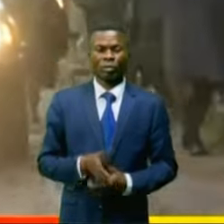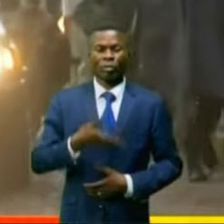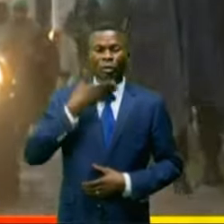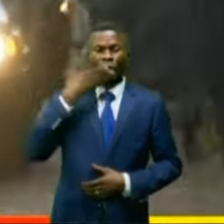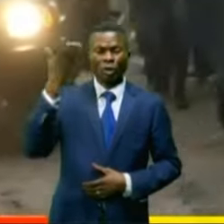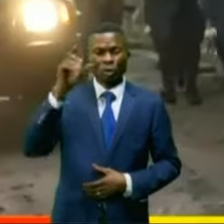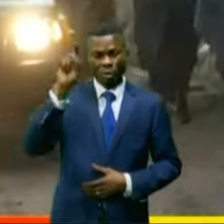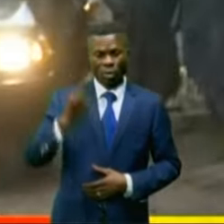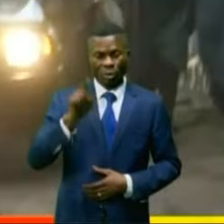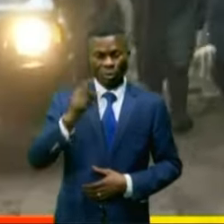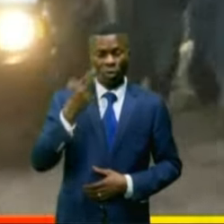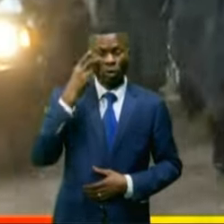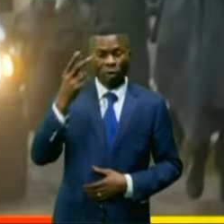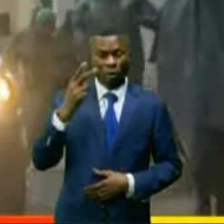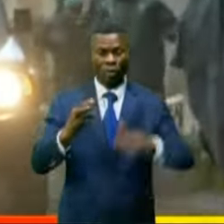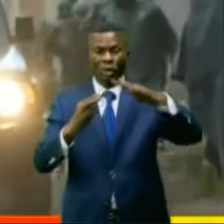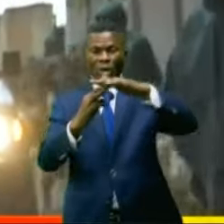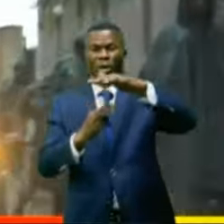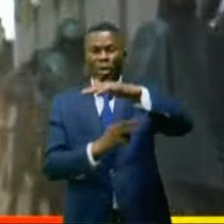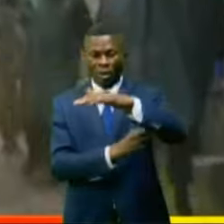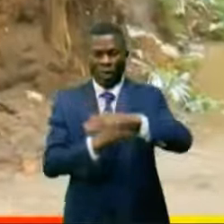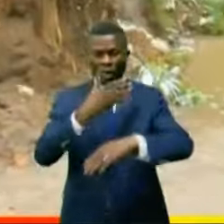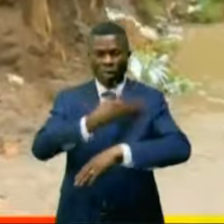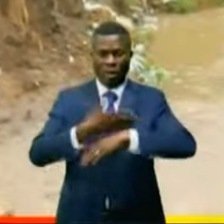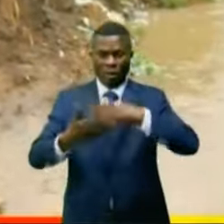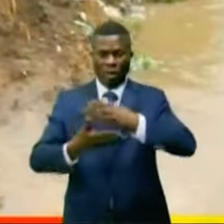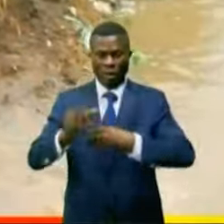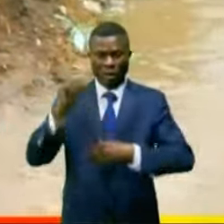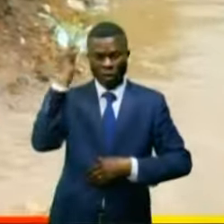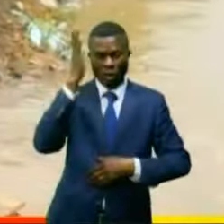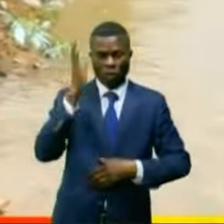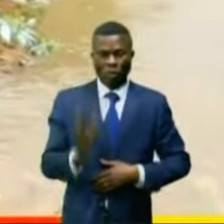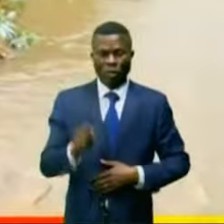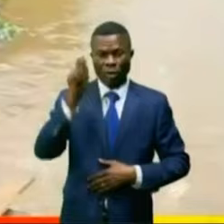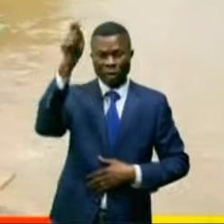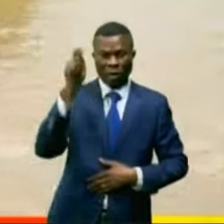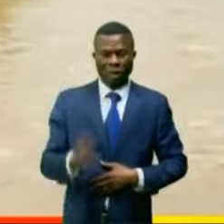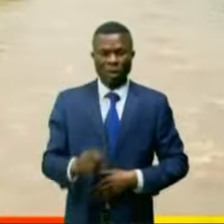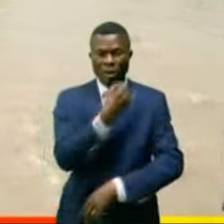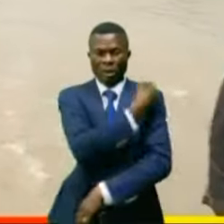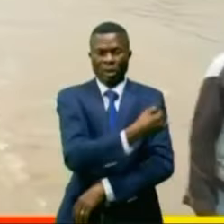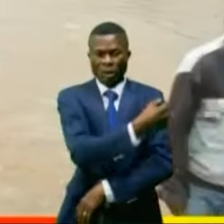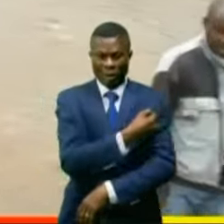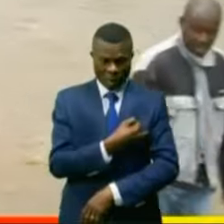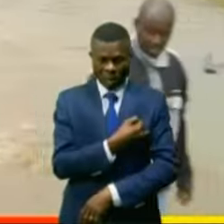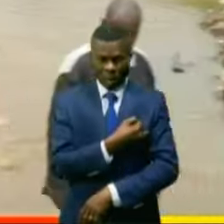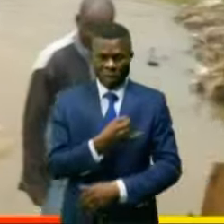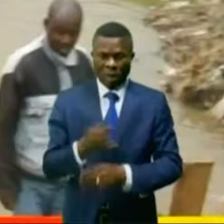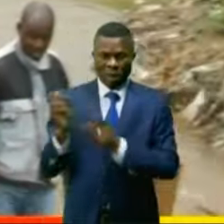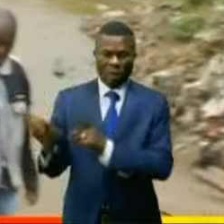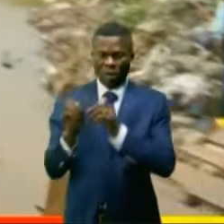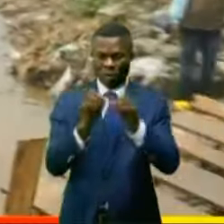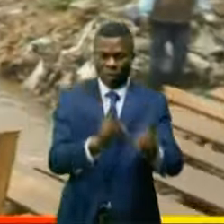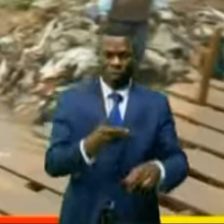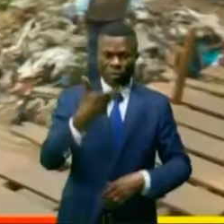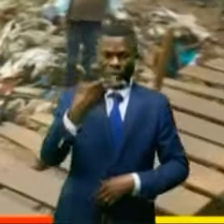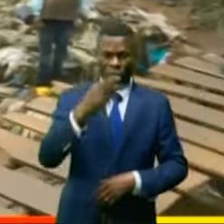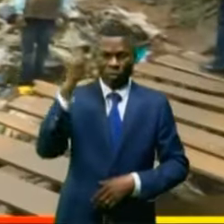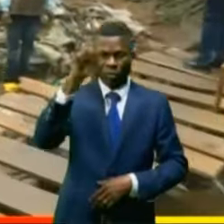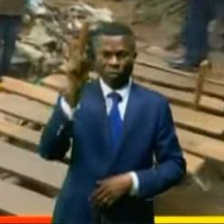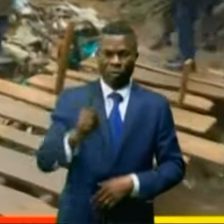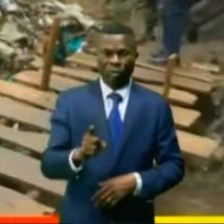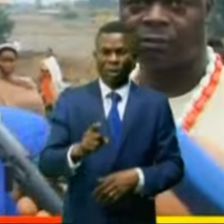besoin de voir cette passerelle être construite. Le gouverneur militaire de l'Itourie a été sur place mercredi 30